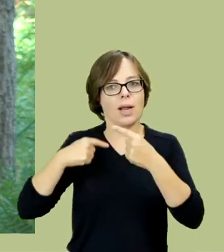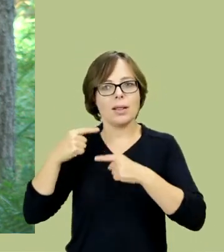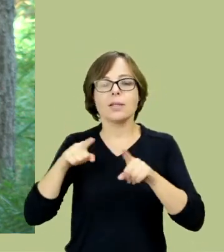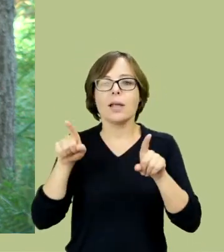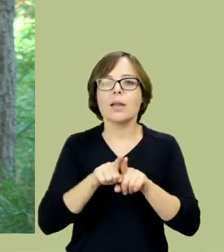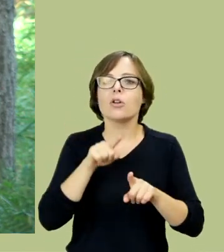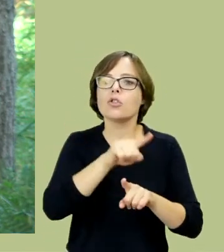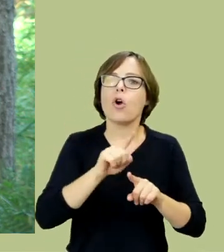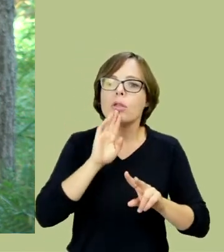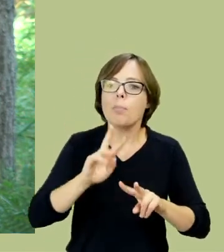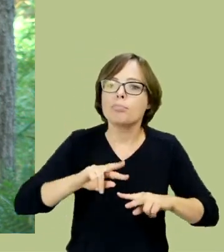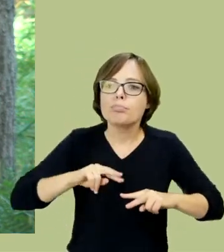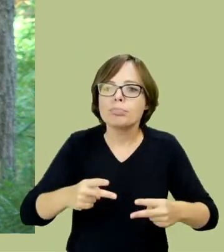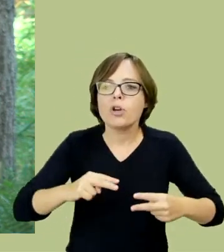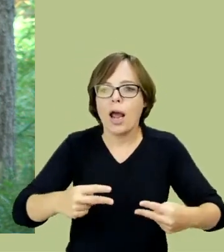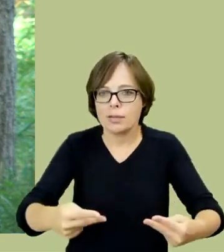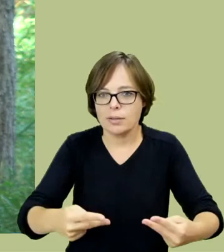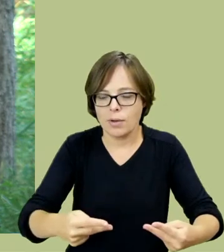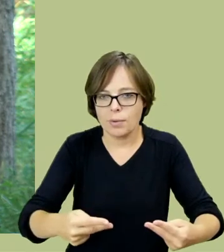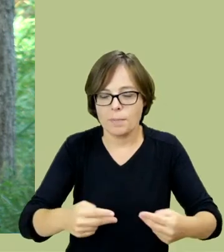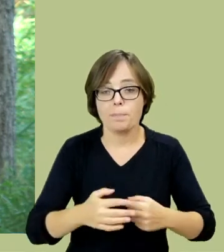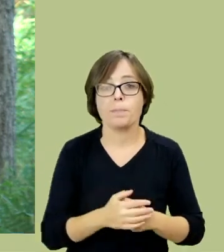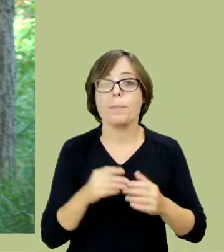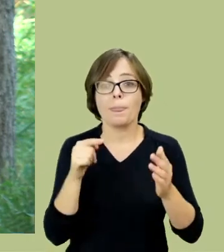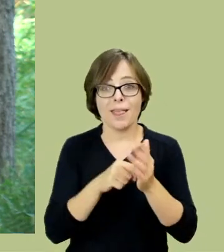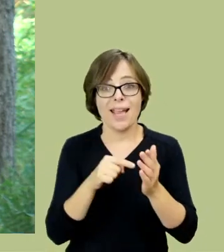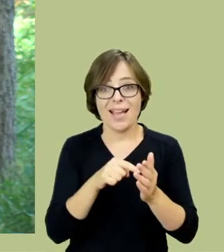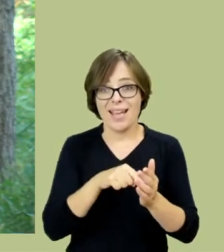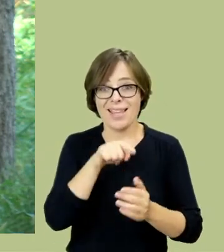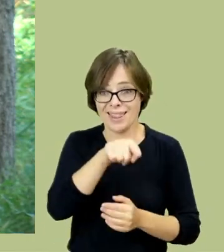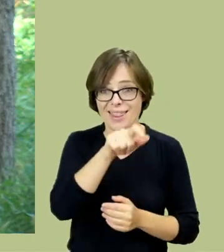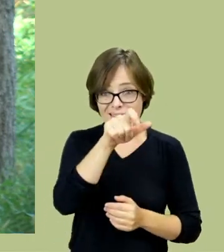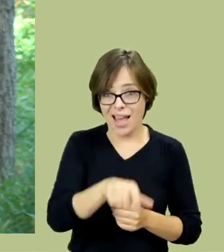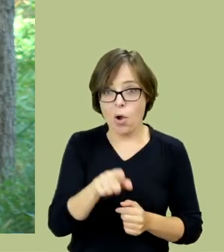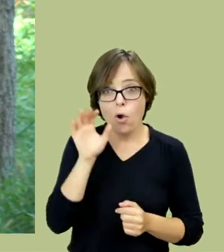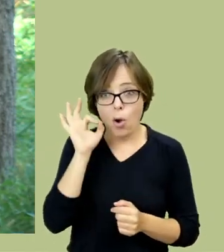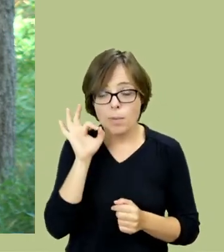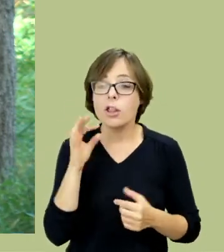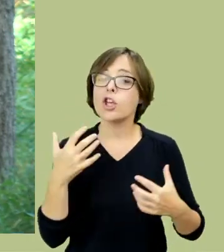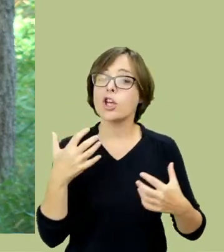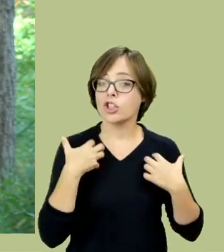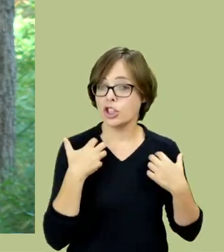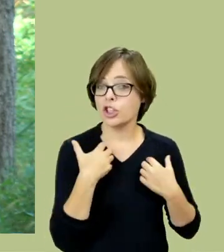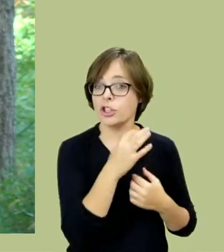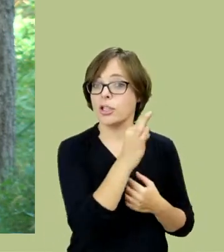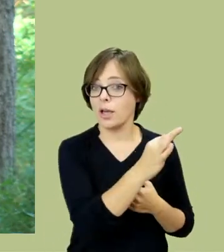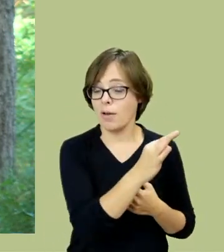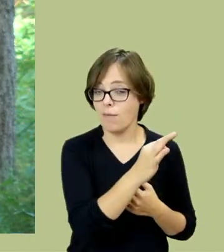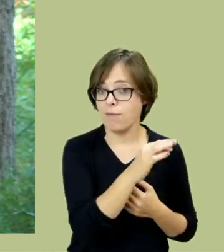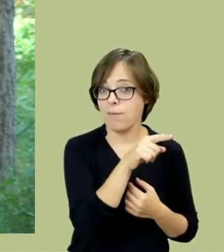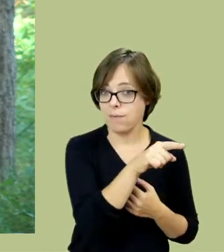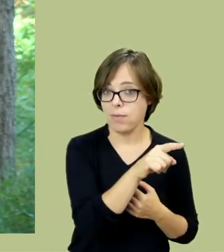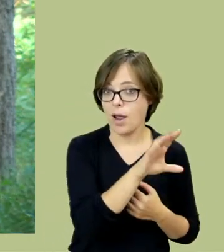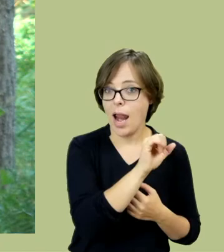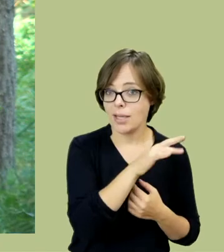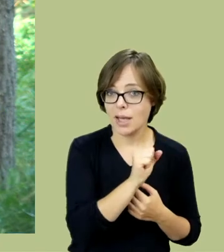ją z pokolenia na pokolenie. Taką kobietą w życiu Aleksandry Szczerbińskiej była jej babka Karolina Zachorska. Ona